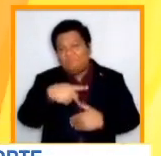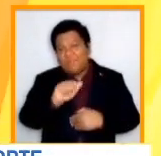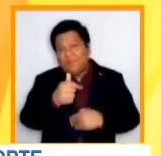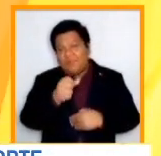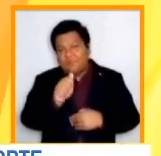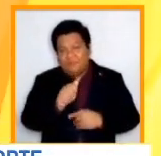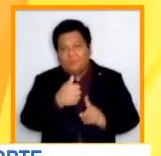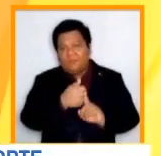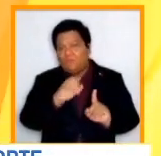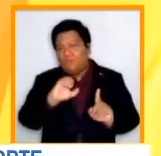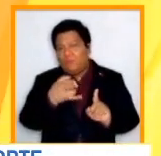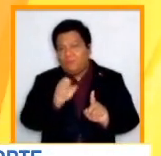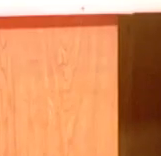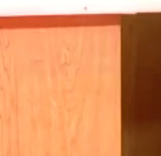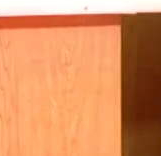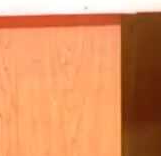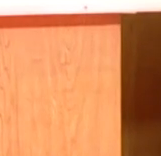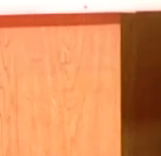Ingat!